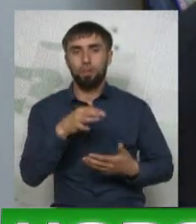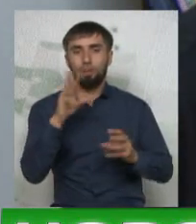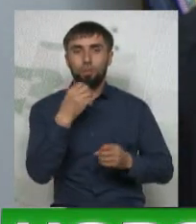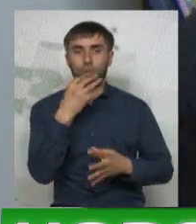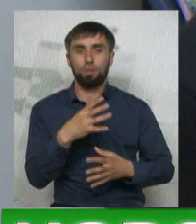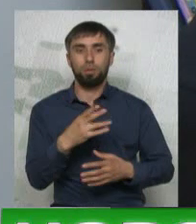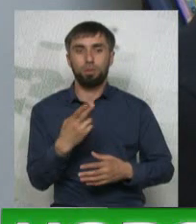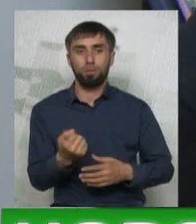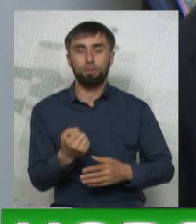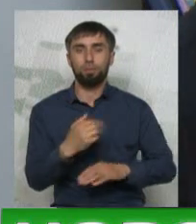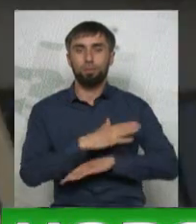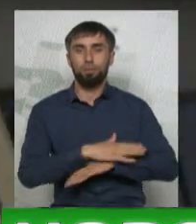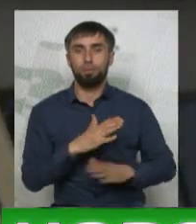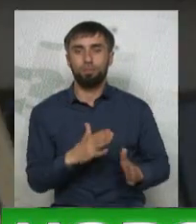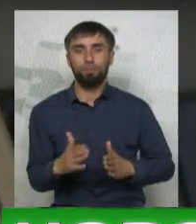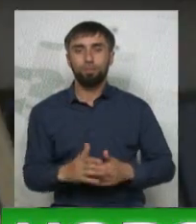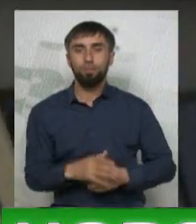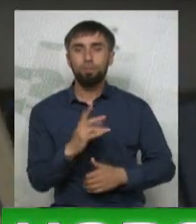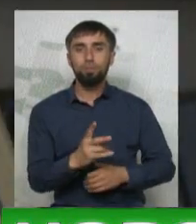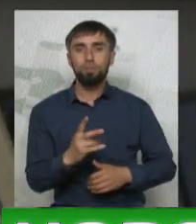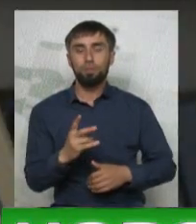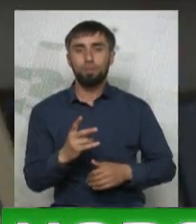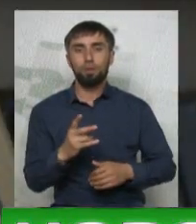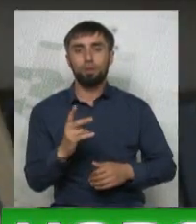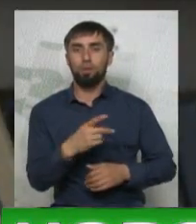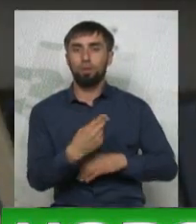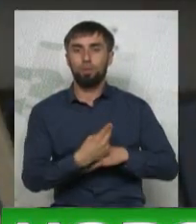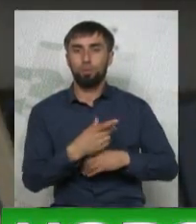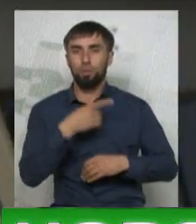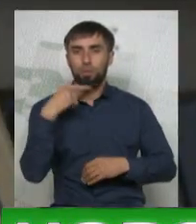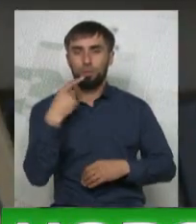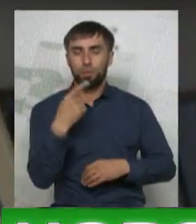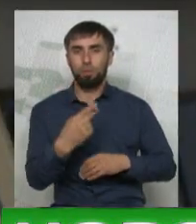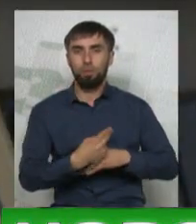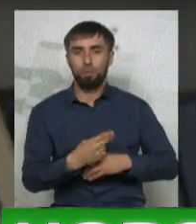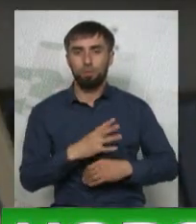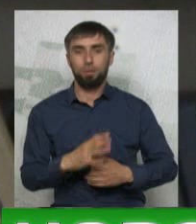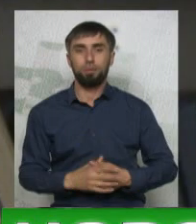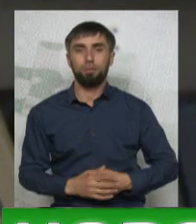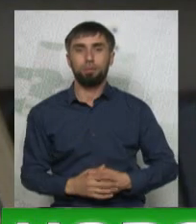хорошему. Ну, конечно, дисциплине. Наталья Николаевна очень хорошо объясняла русский язык, да и, в общем, все предметы.